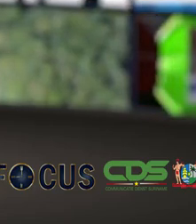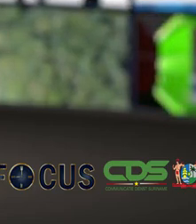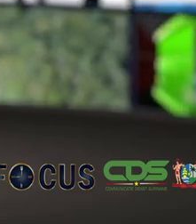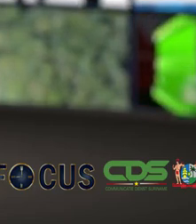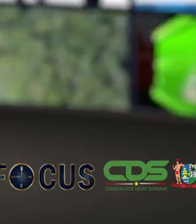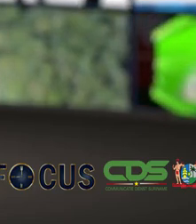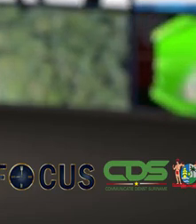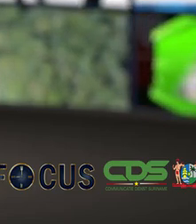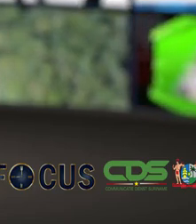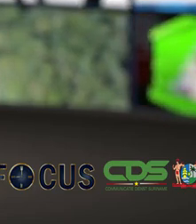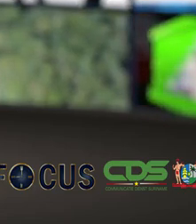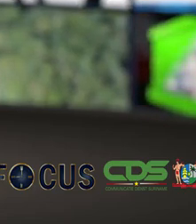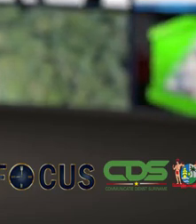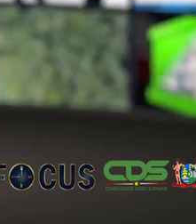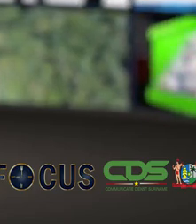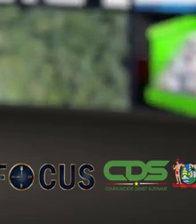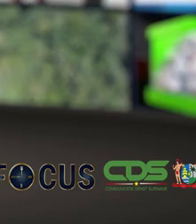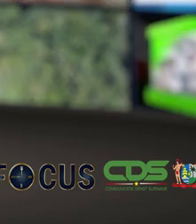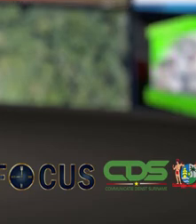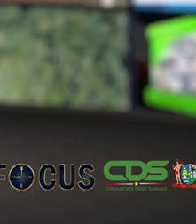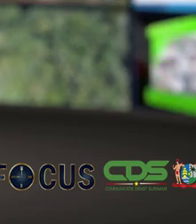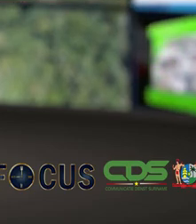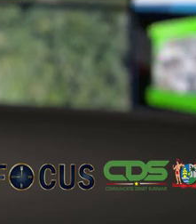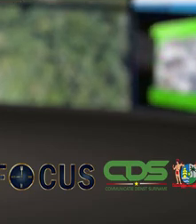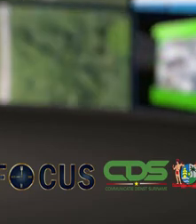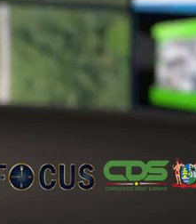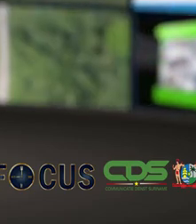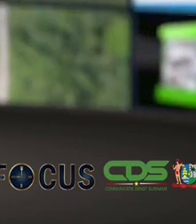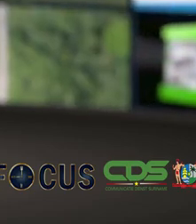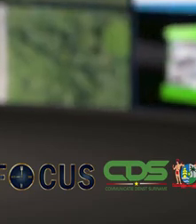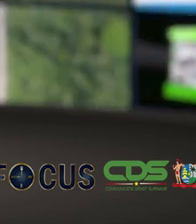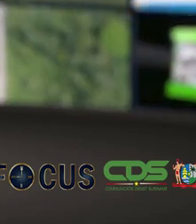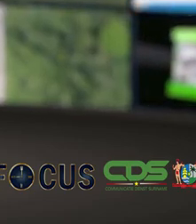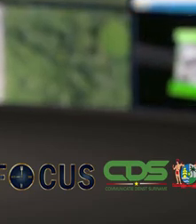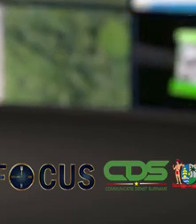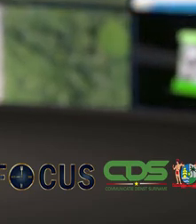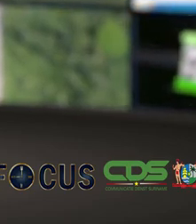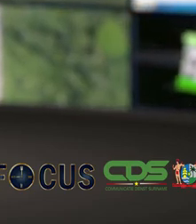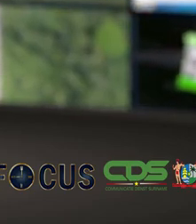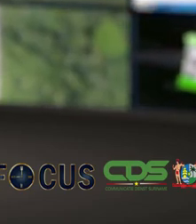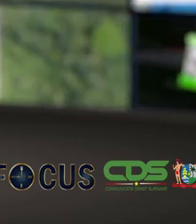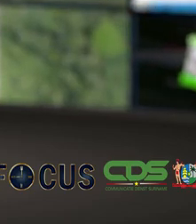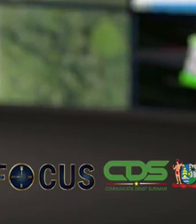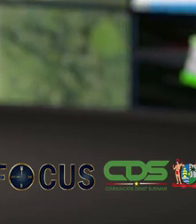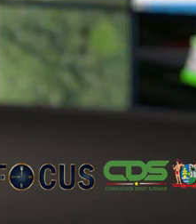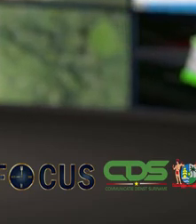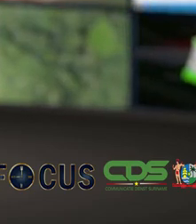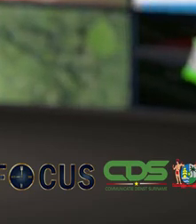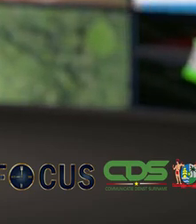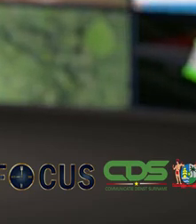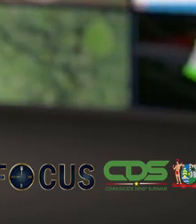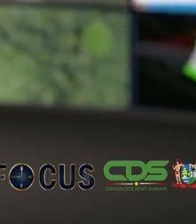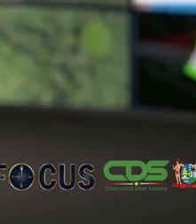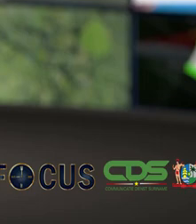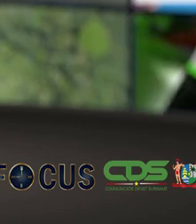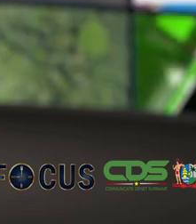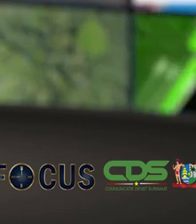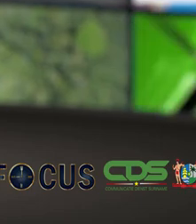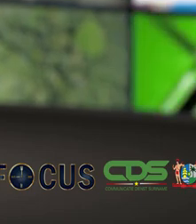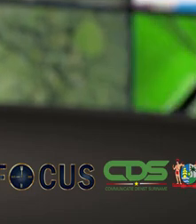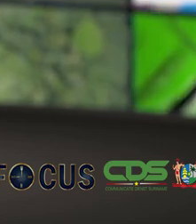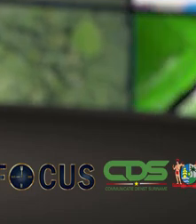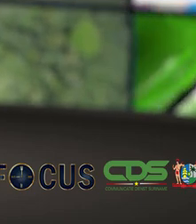aandacht om onder meer het armoedevraagstuk op te lossen. Ook doet de regering er alles aan om blacklisting van Suriname